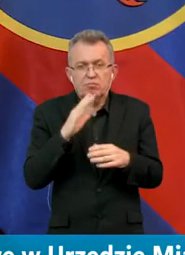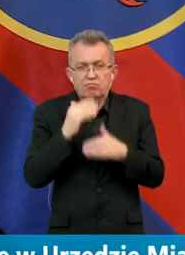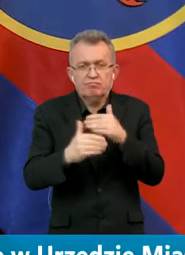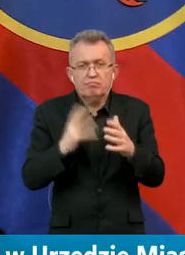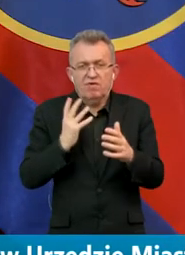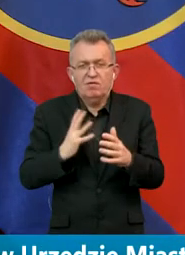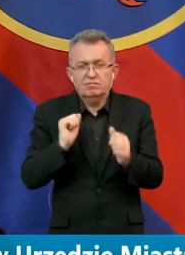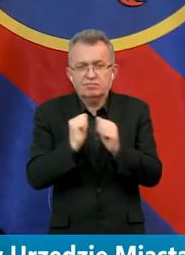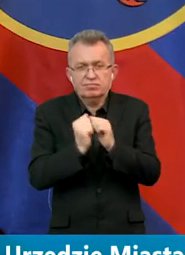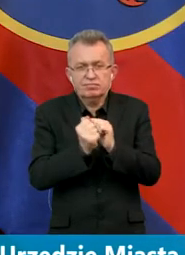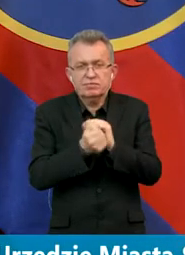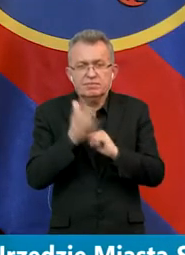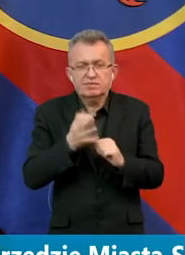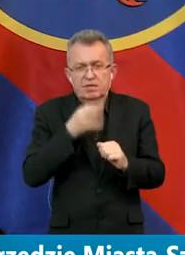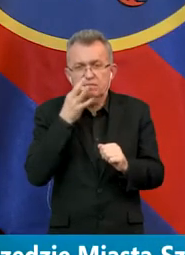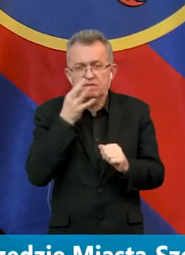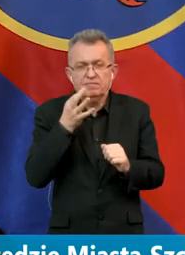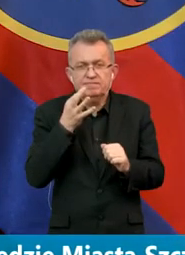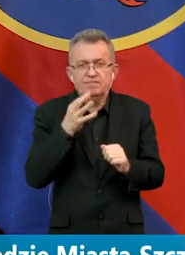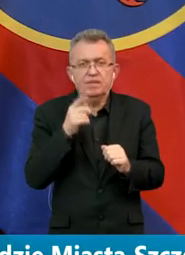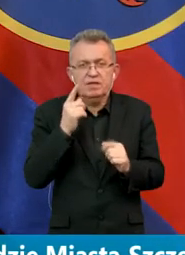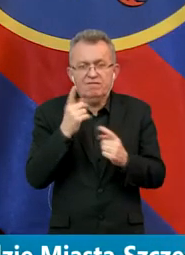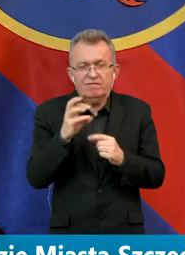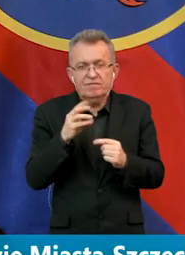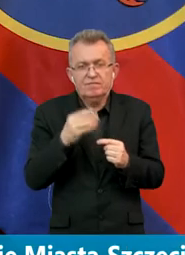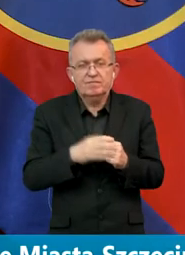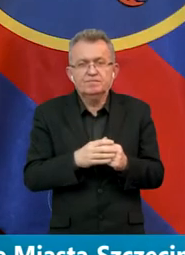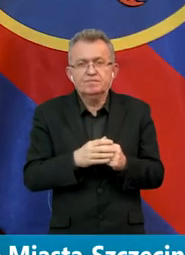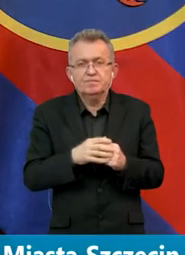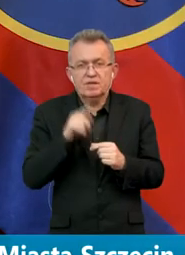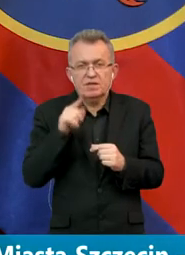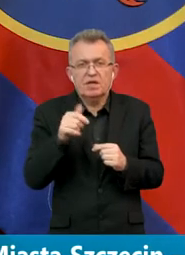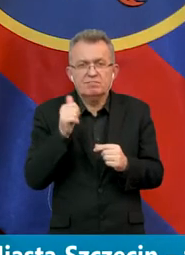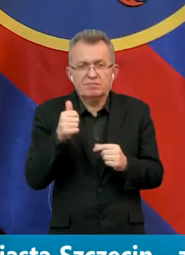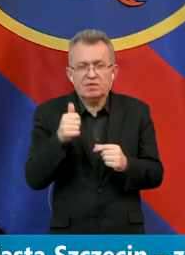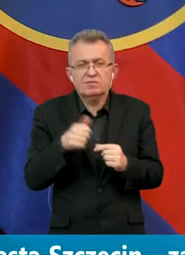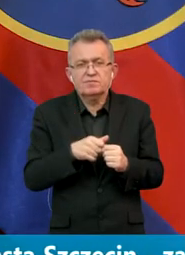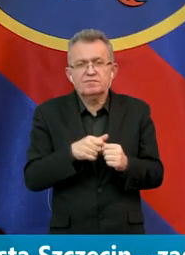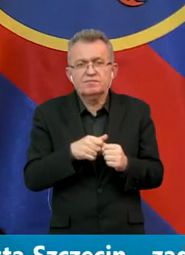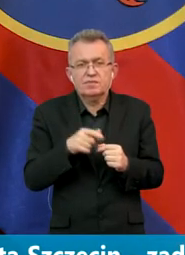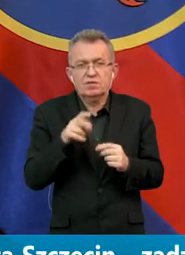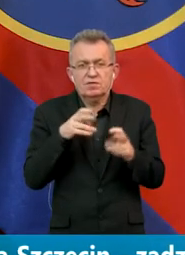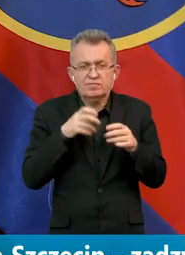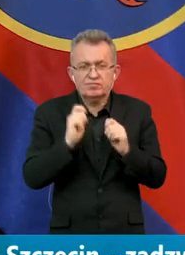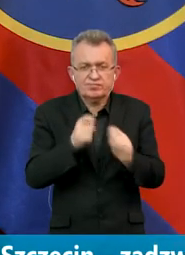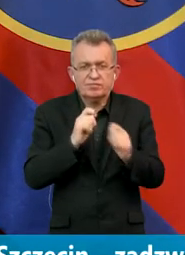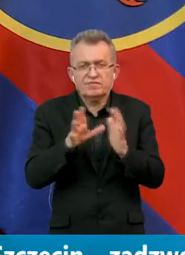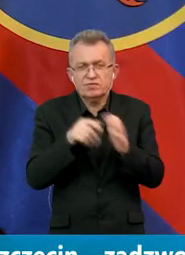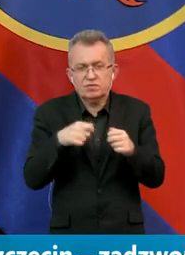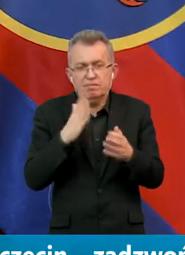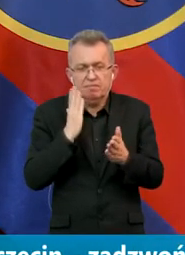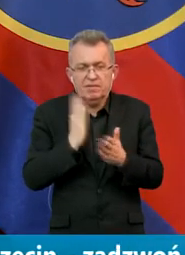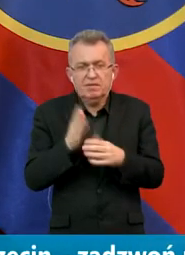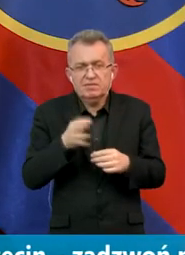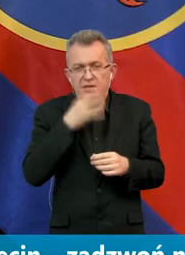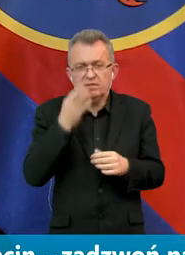zmieniało pozytywnie, więc ta jakość poruszania się będzie